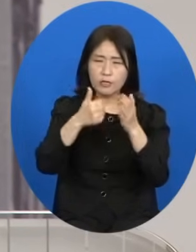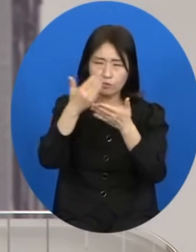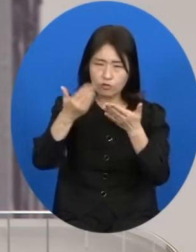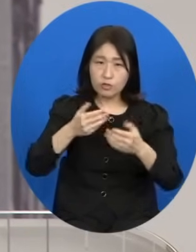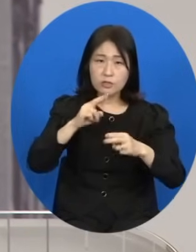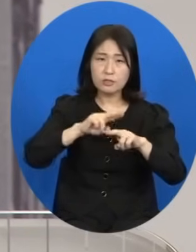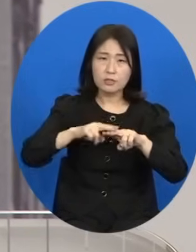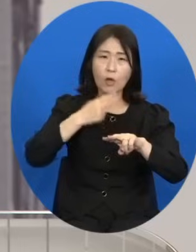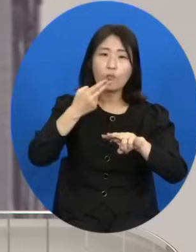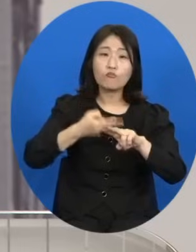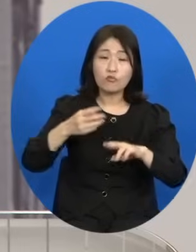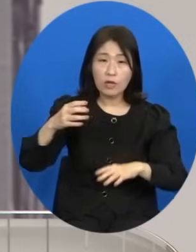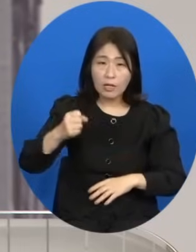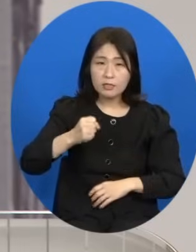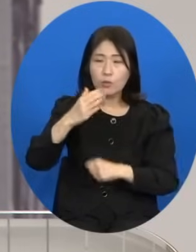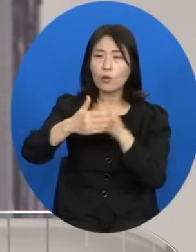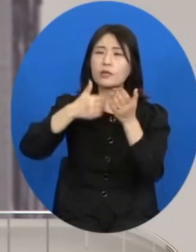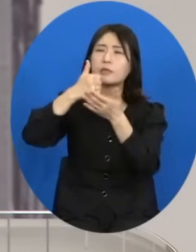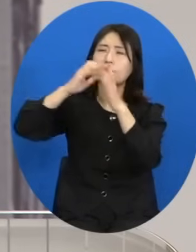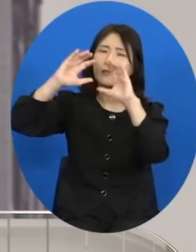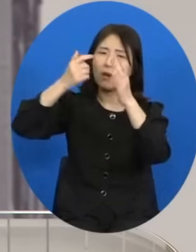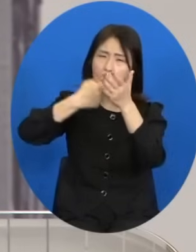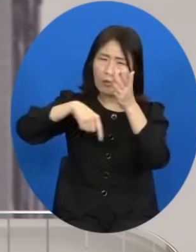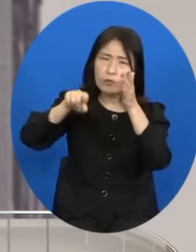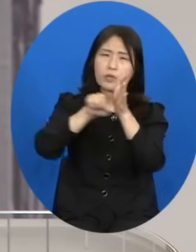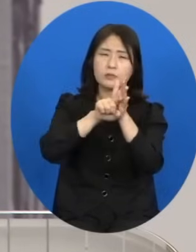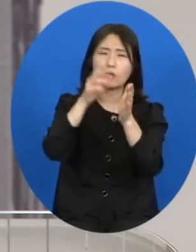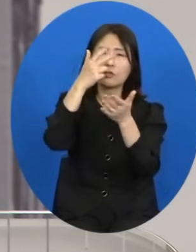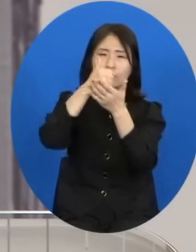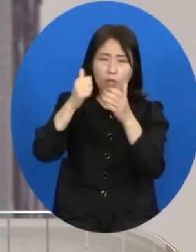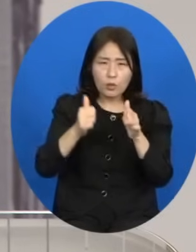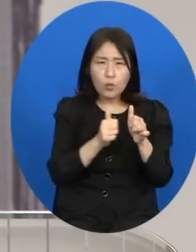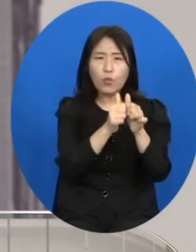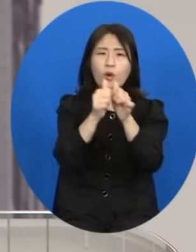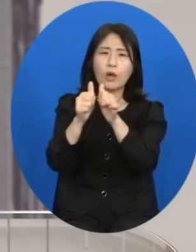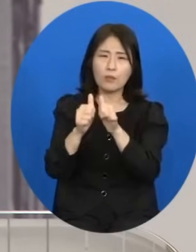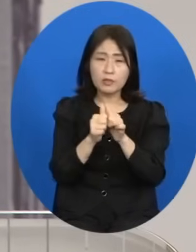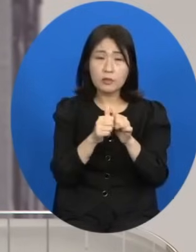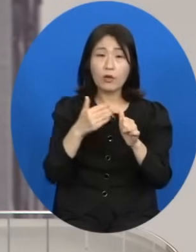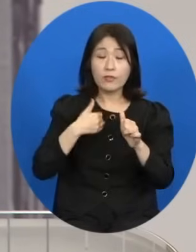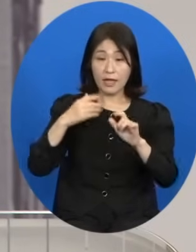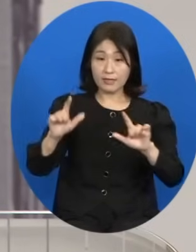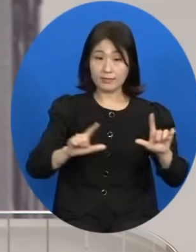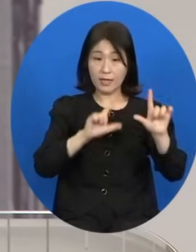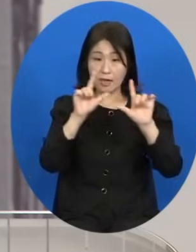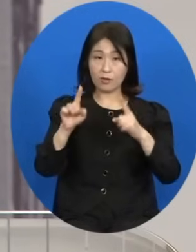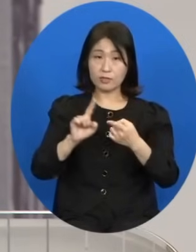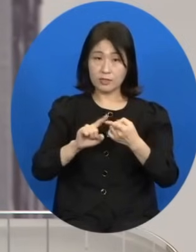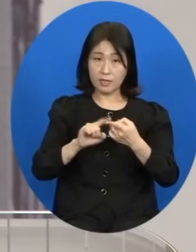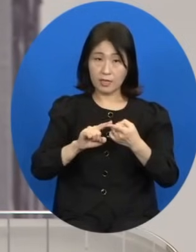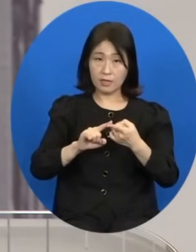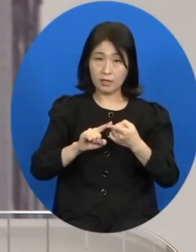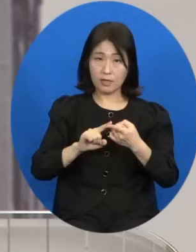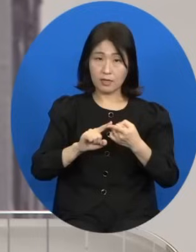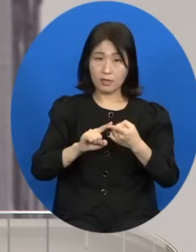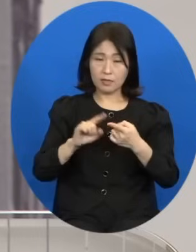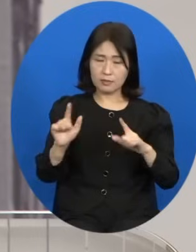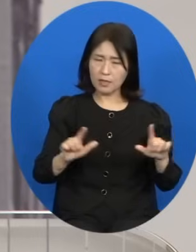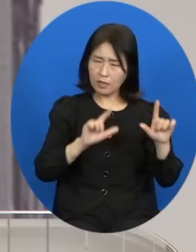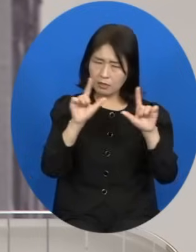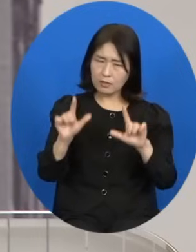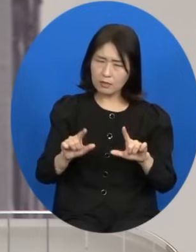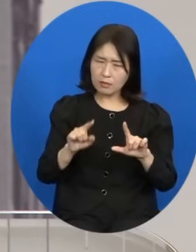가지고 하나님 나라 위하여 주님과 함께 동행하며 어떻게 살았느냐 가지고 결정이 되는